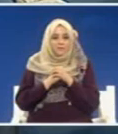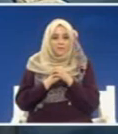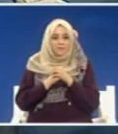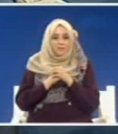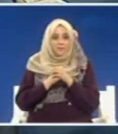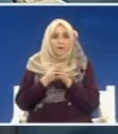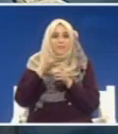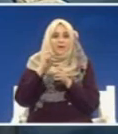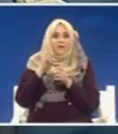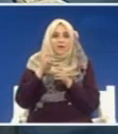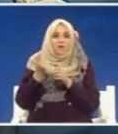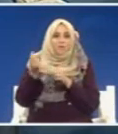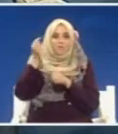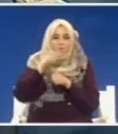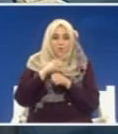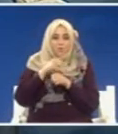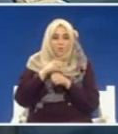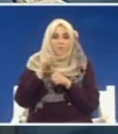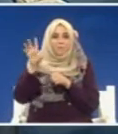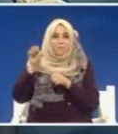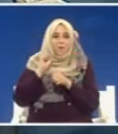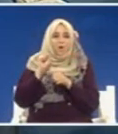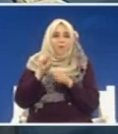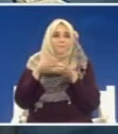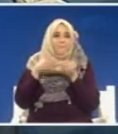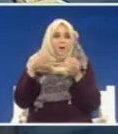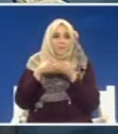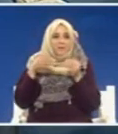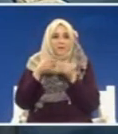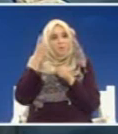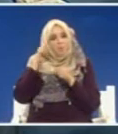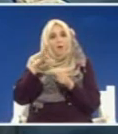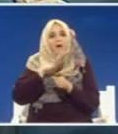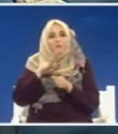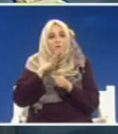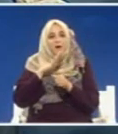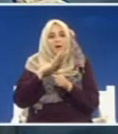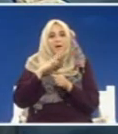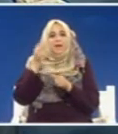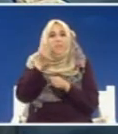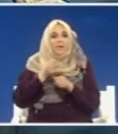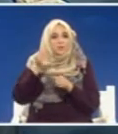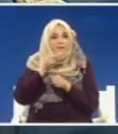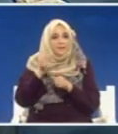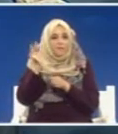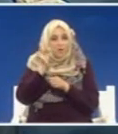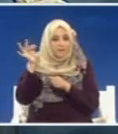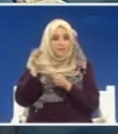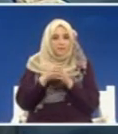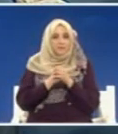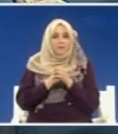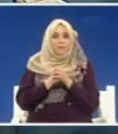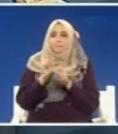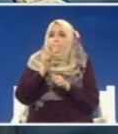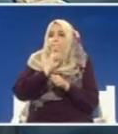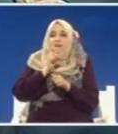سرقت له الوثائق باش بنتي عاود باش تحصل على الجنسية. كنا عادة ما تطلقناش فضيلة الشيخ.